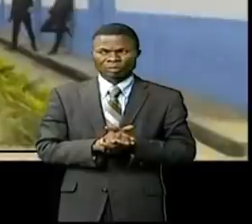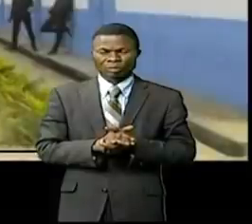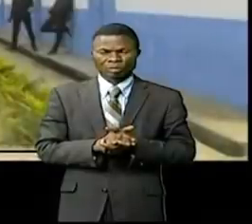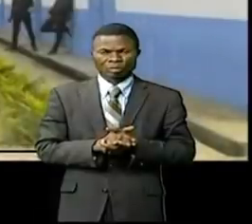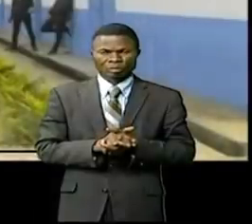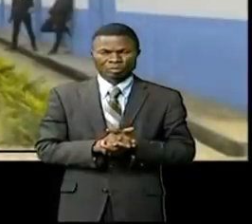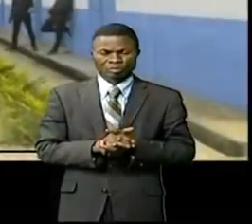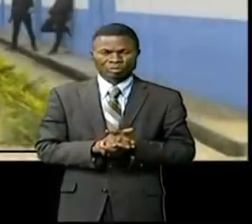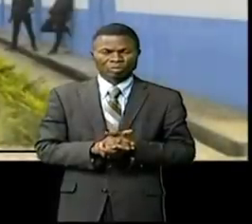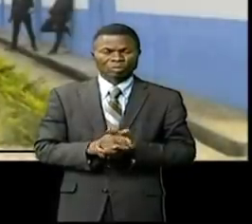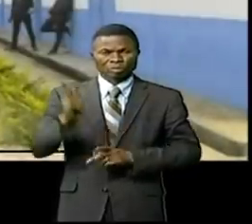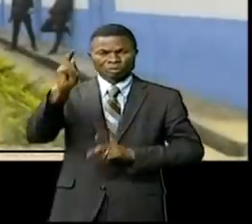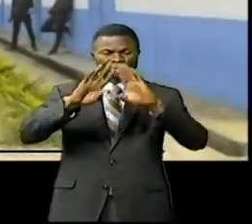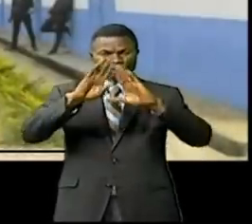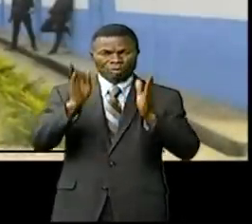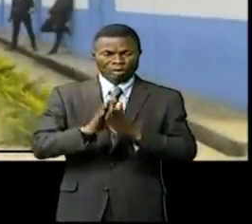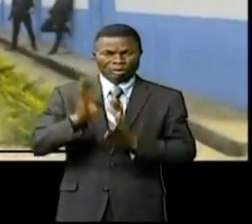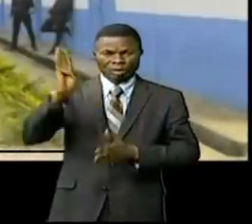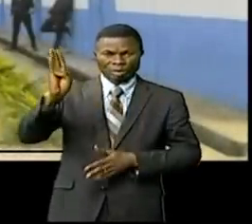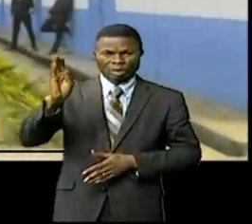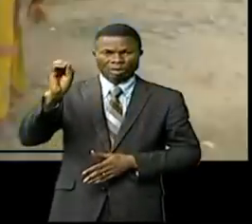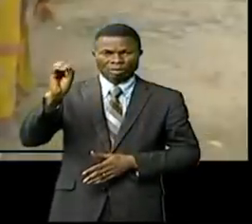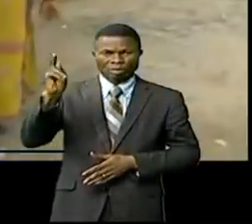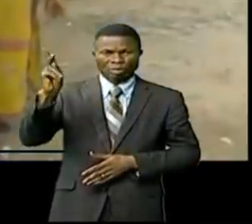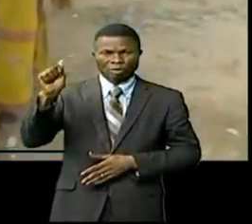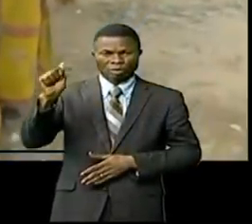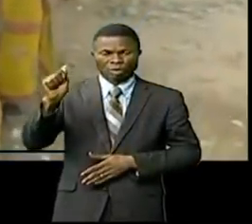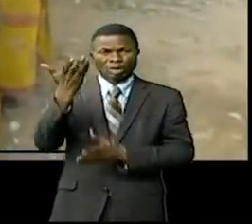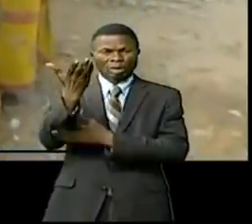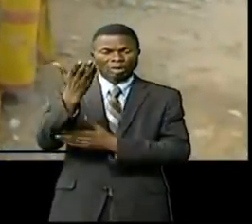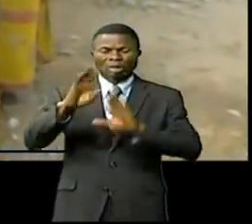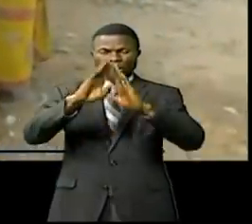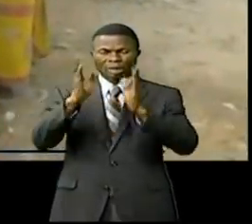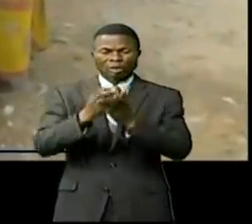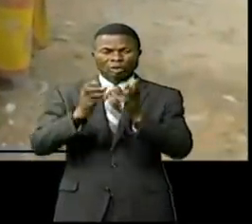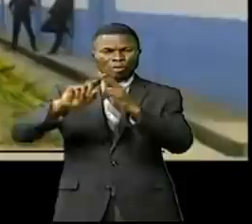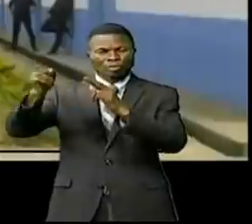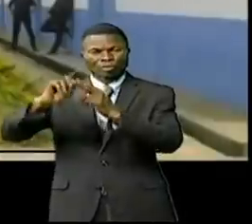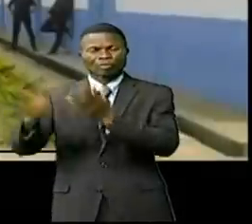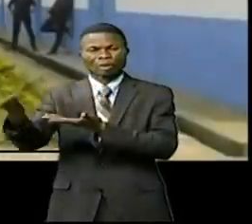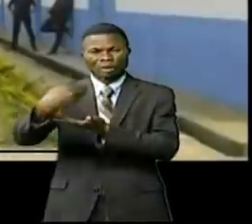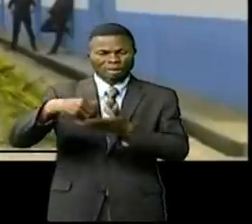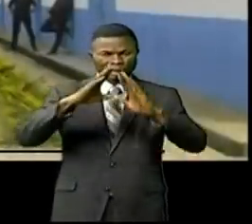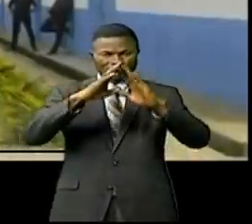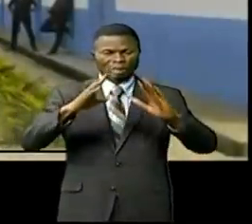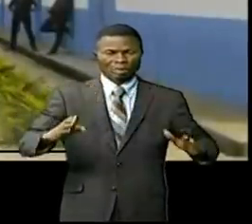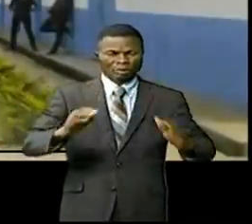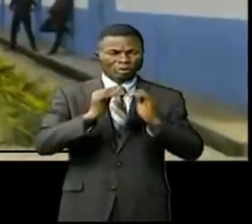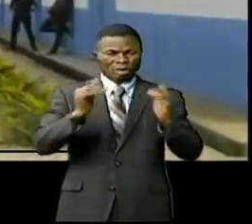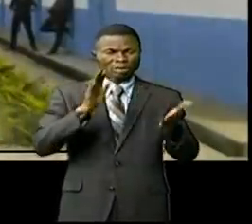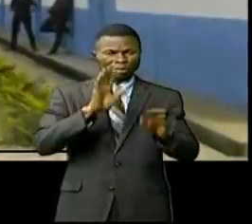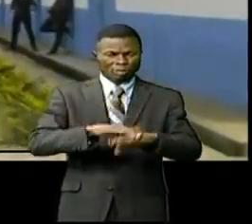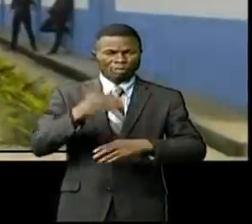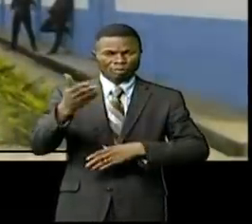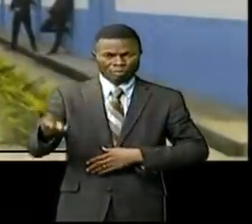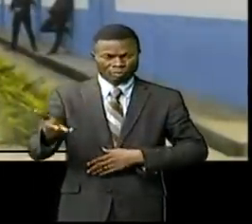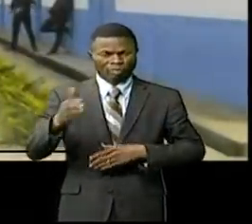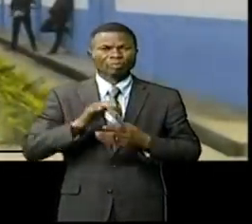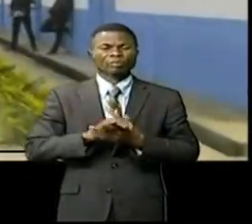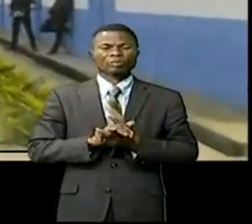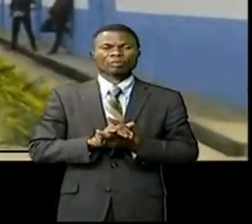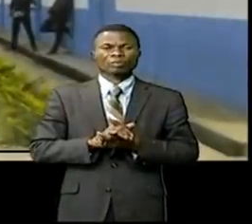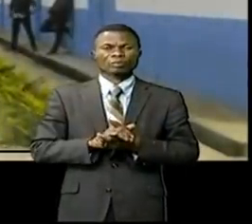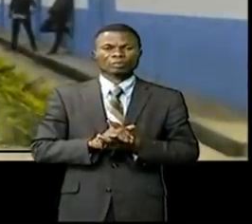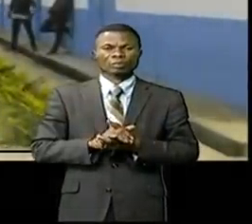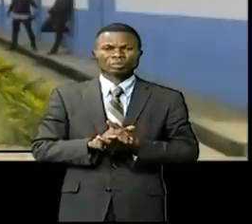Un habitant de Boga lance un appel à la population à regagner ses habitations. Langue quoi gouvernement.